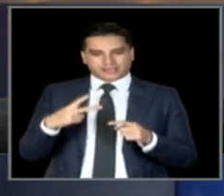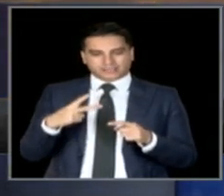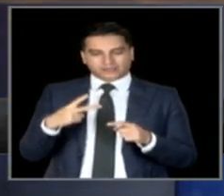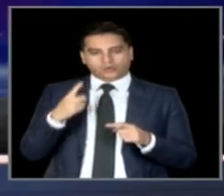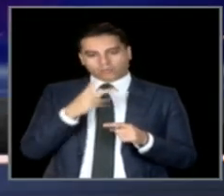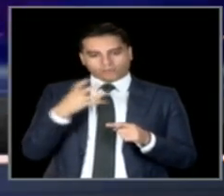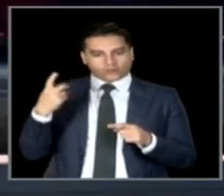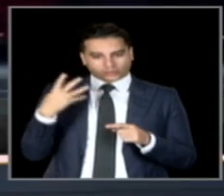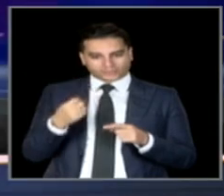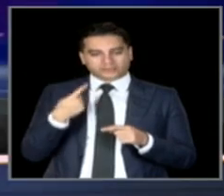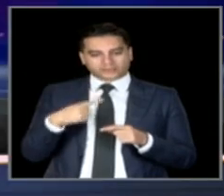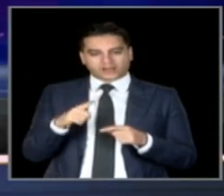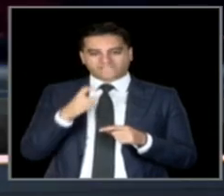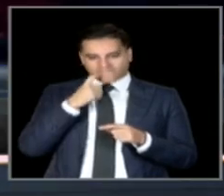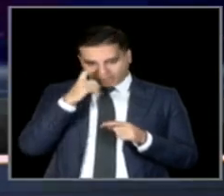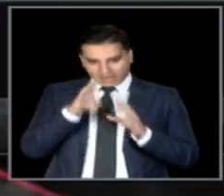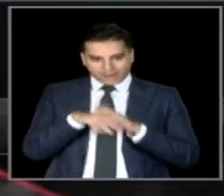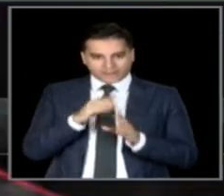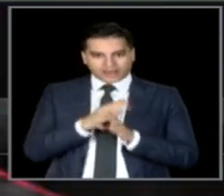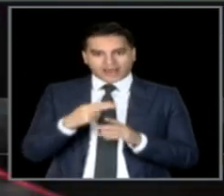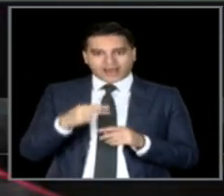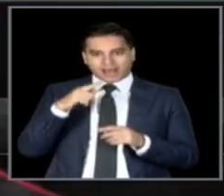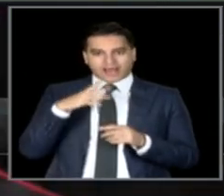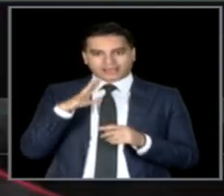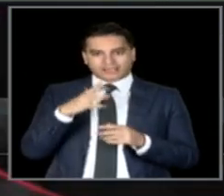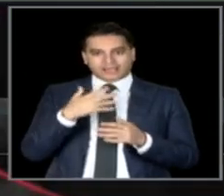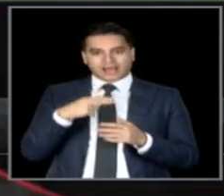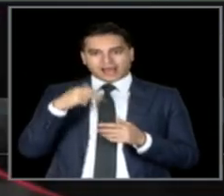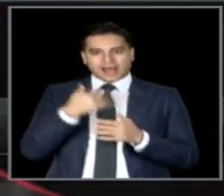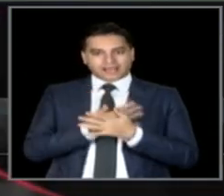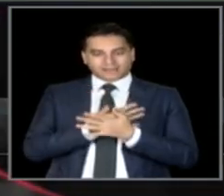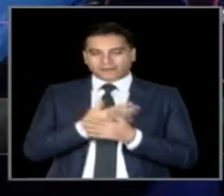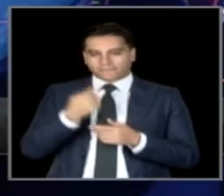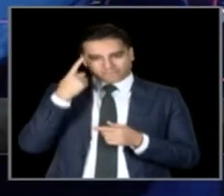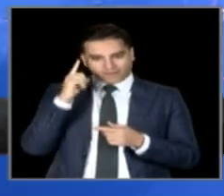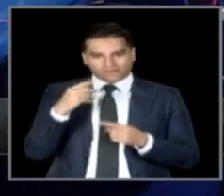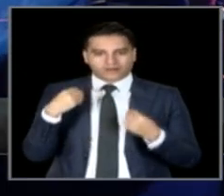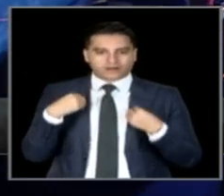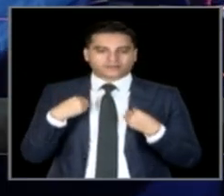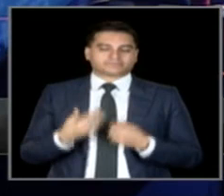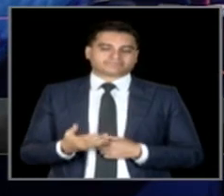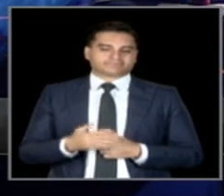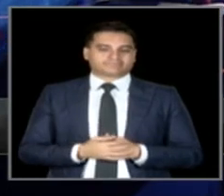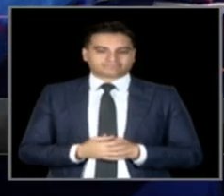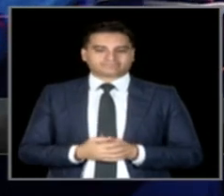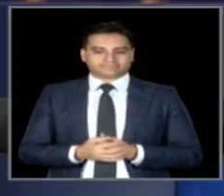441. صح. فنان قام بدور عادل في فيلم وقفة رجالة، فمن هو؟ عادل إمام. غلط. ما هي الرياضة التي